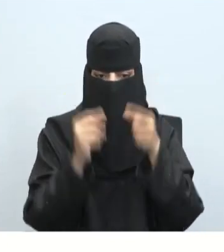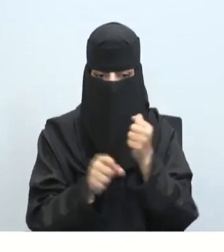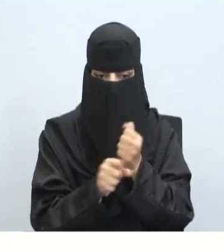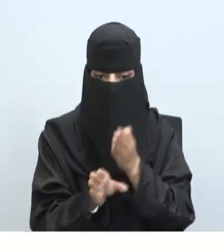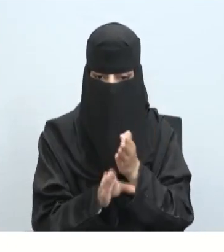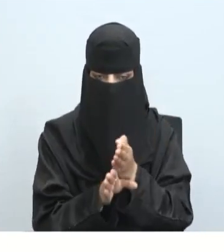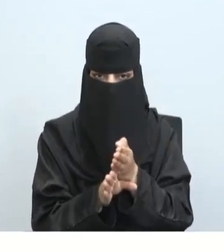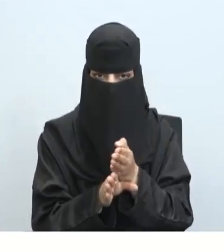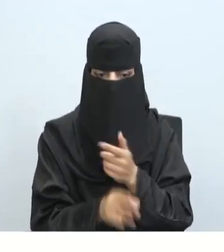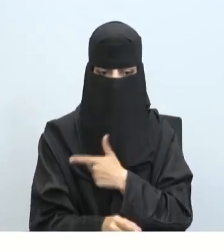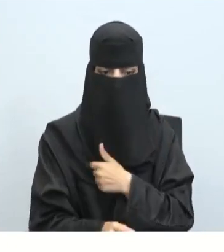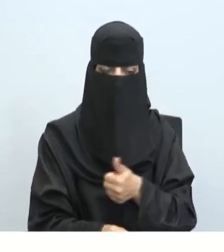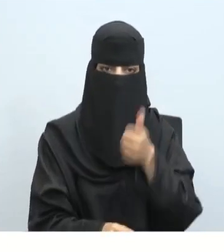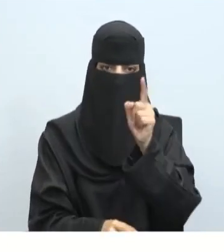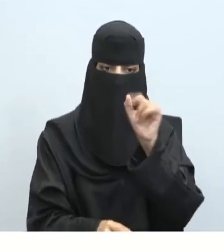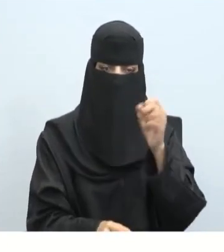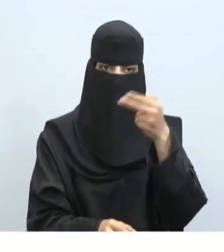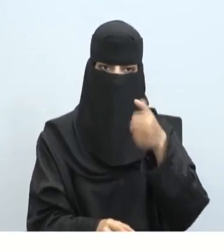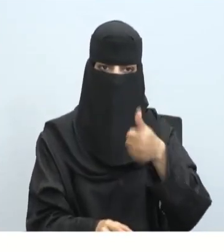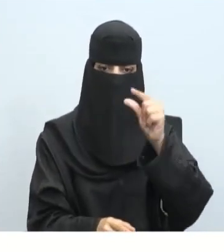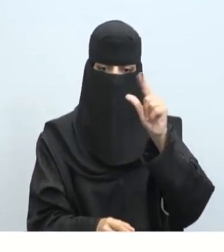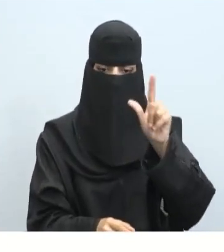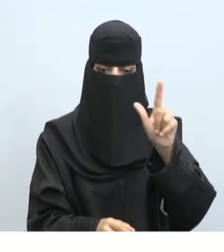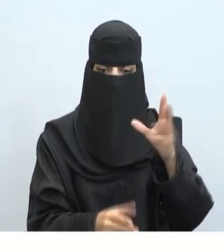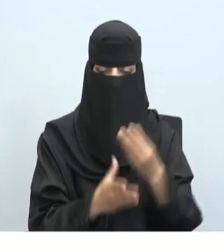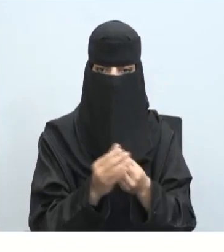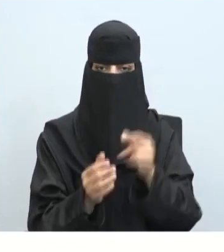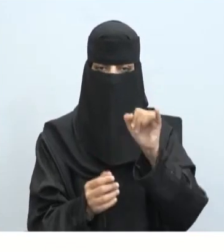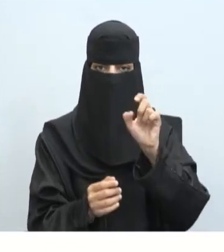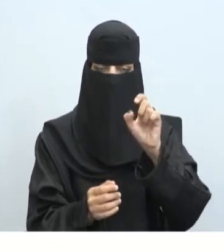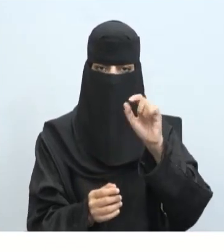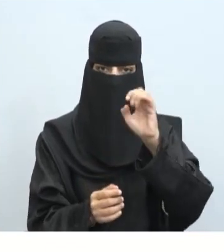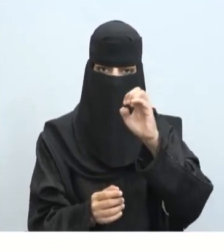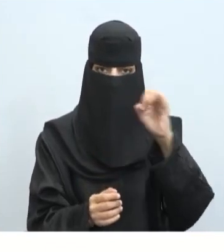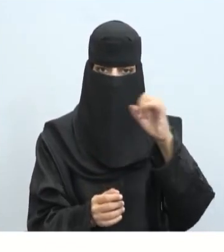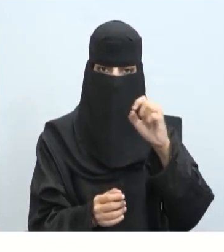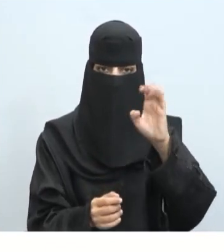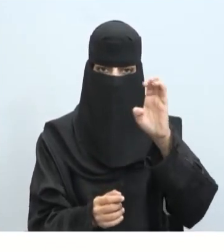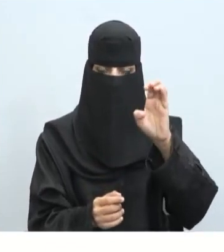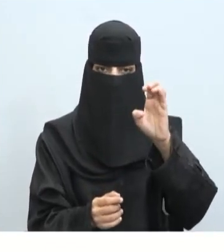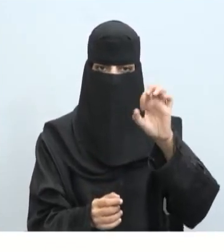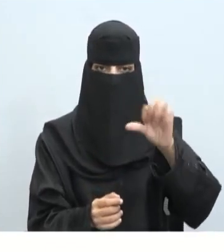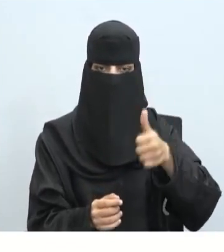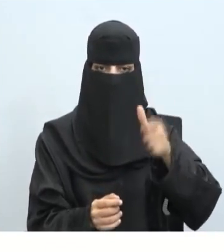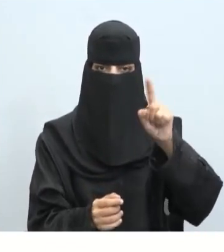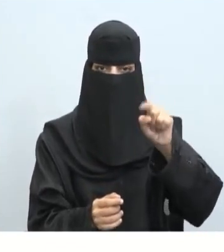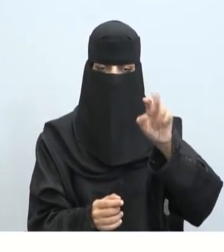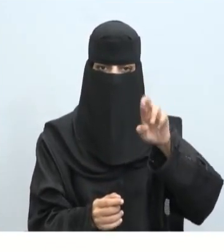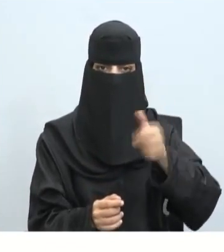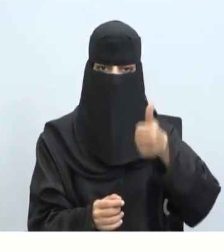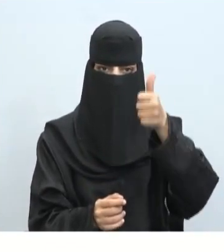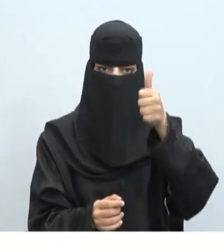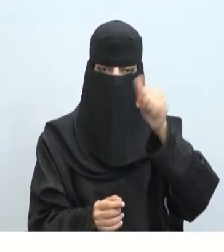المجال ابو عبد الله محمد الخوارزمي هذا علم الرياضيات